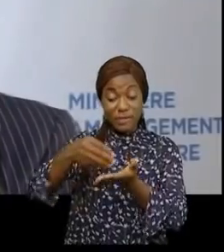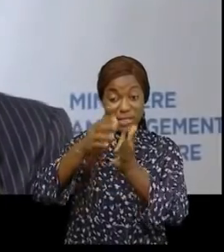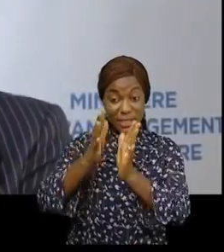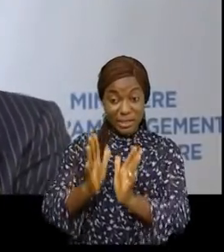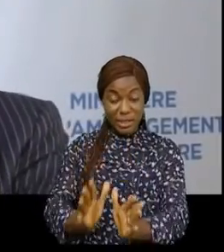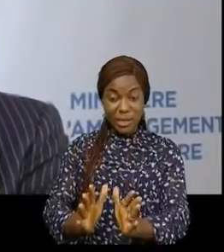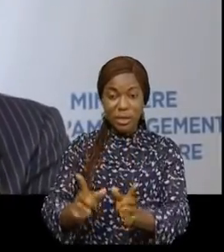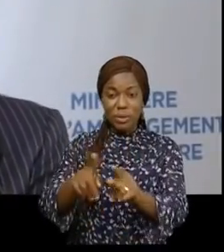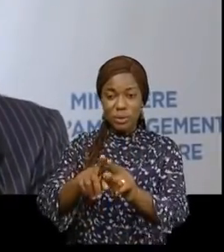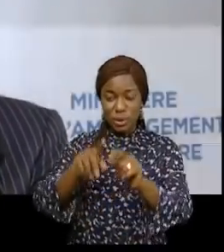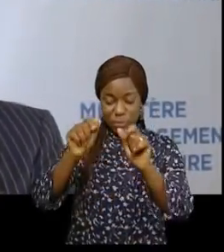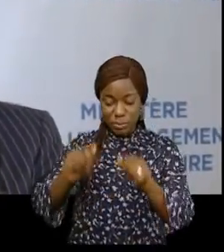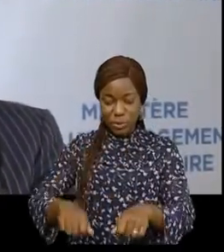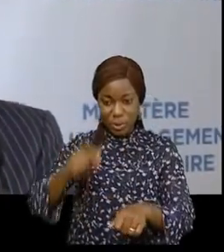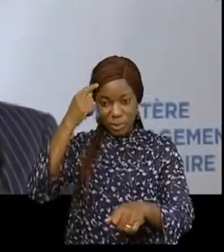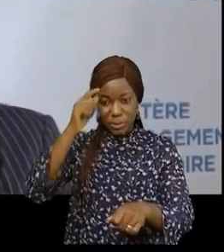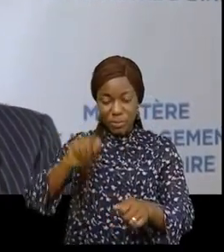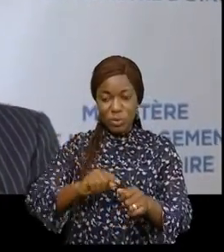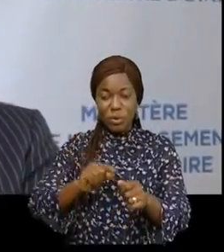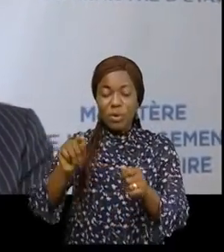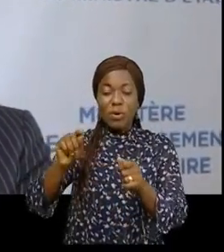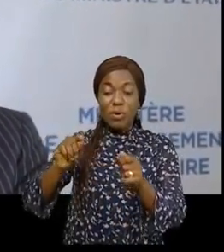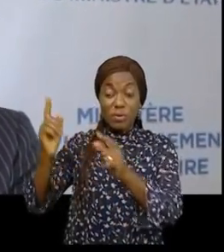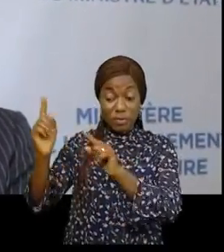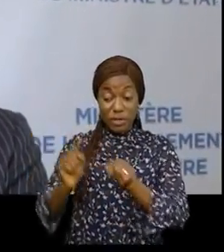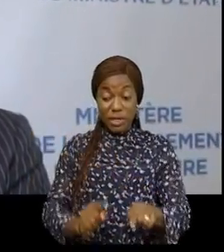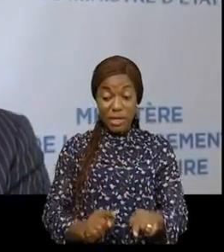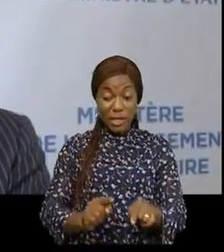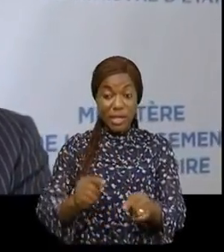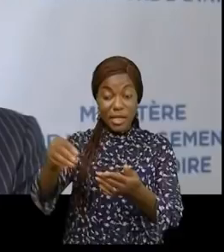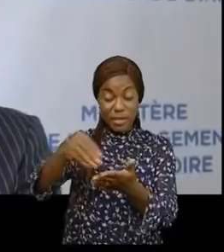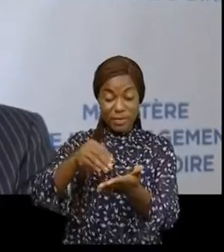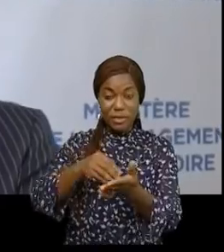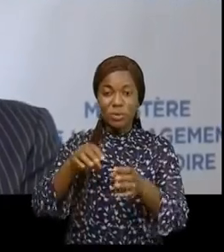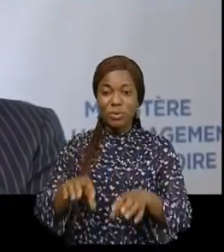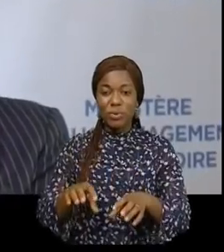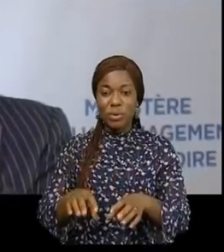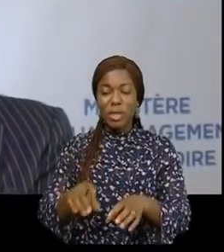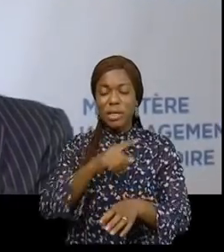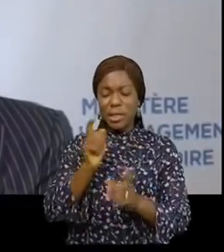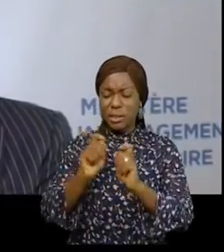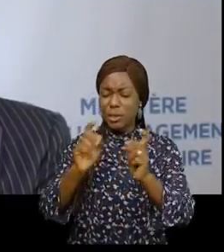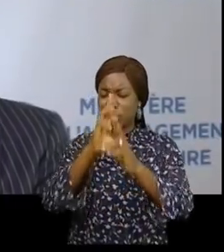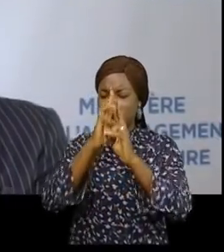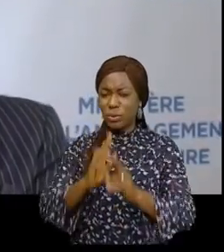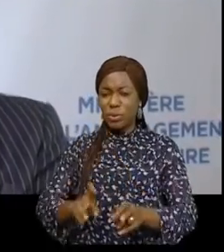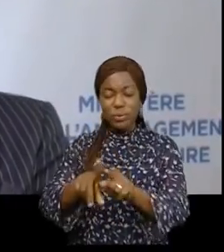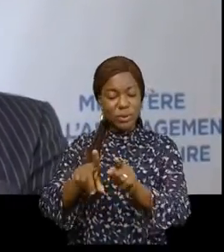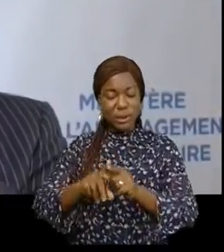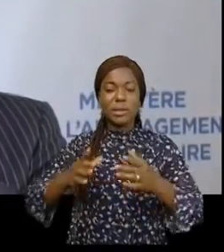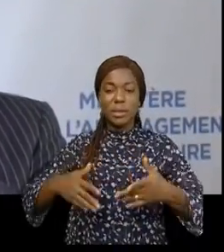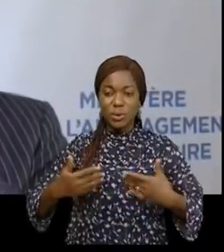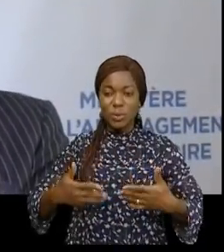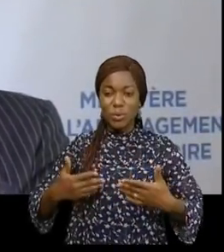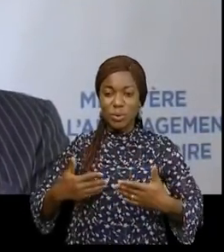et investir à la RDC. Je peux vous dire que j'étais séduit et très heureux de le rencontrer. C'était un honneur et vraiment un plaisir. Donc